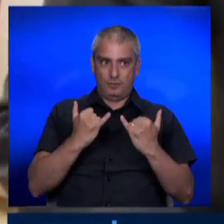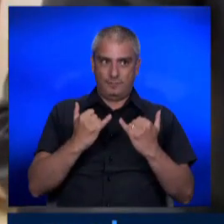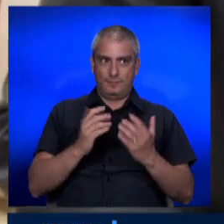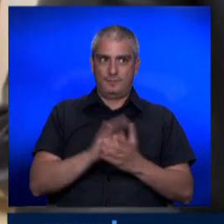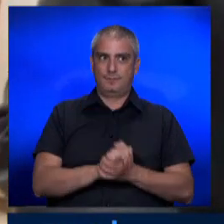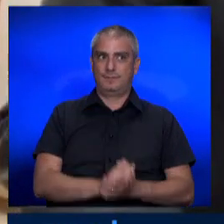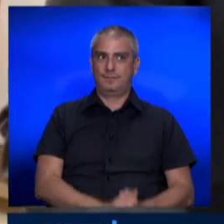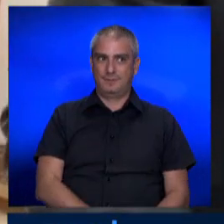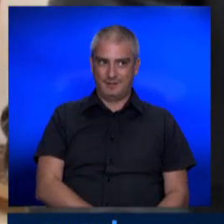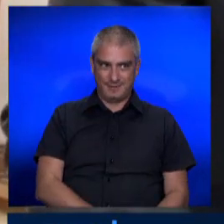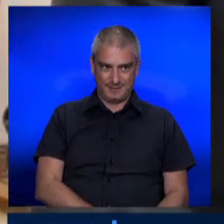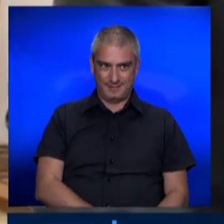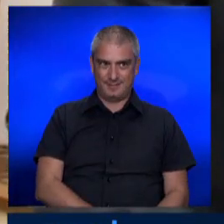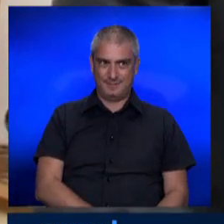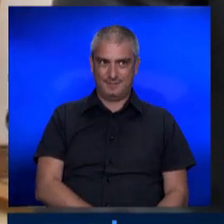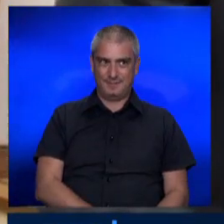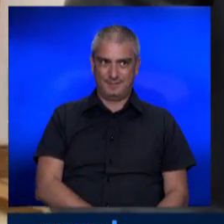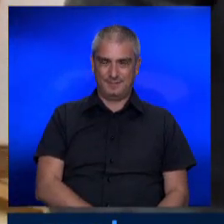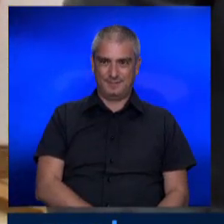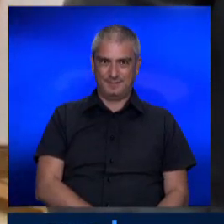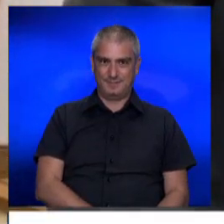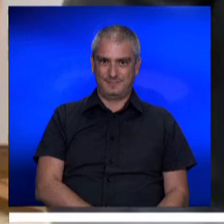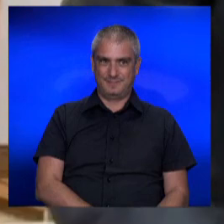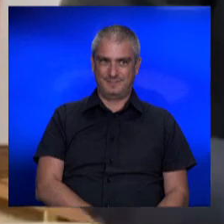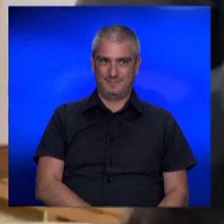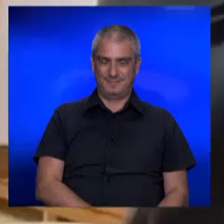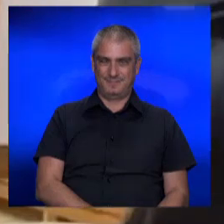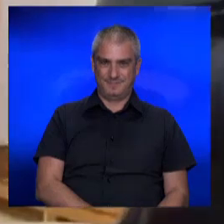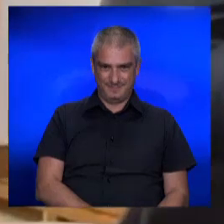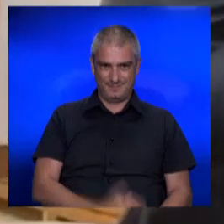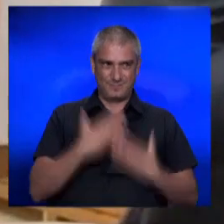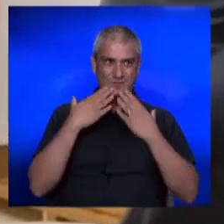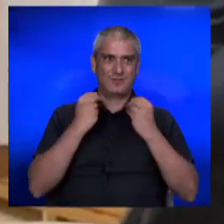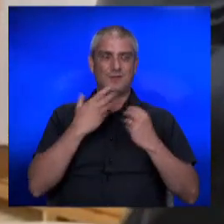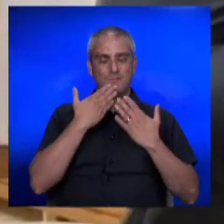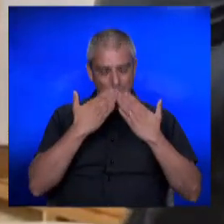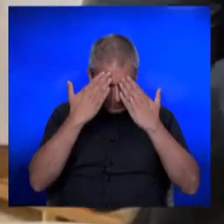וואו, וואו, וואו. תודה. ברוך השם.